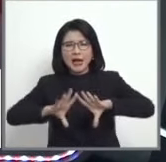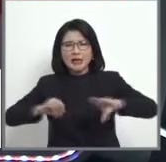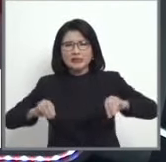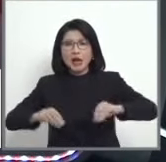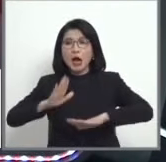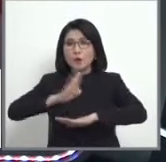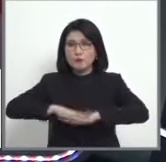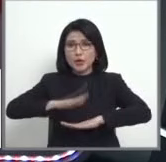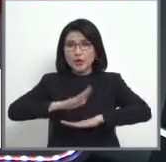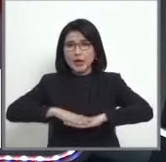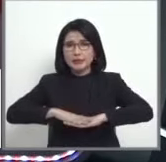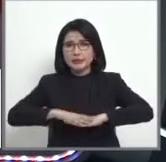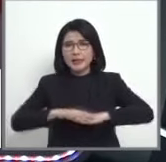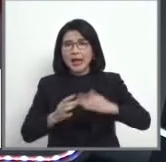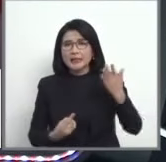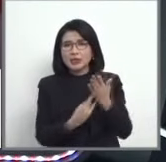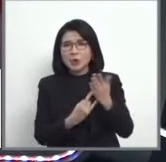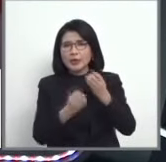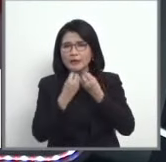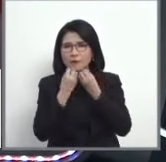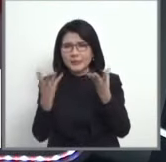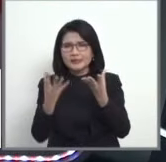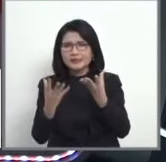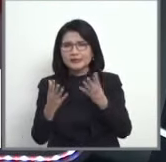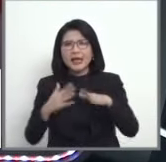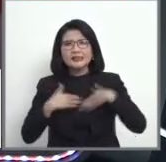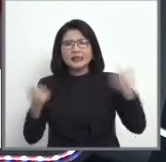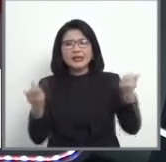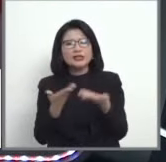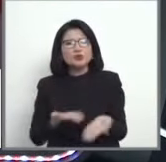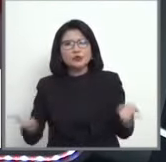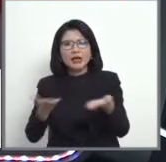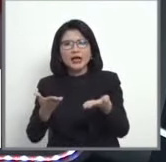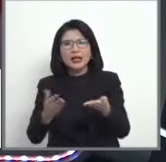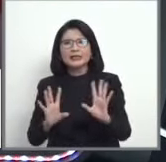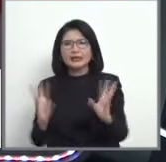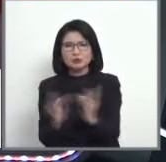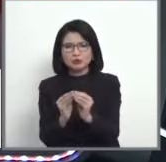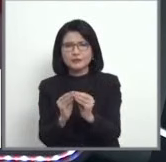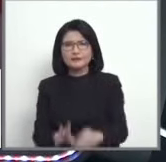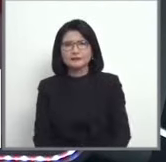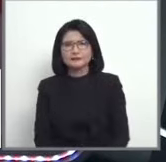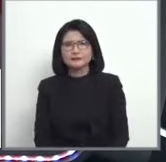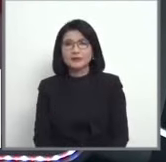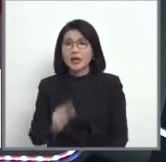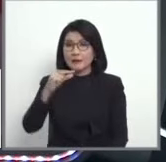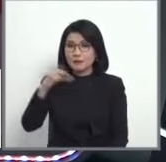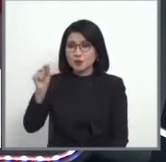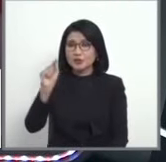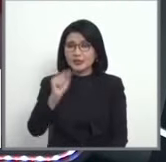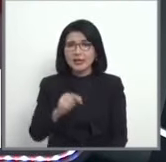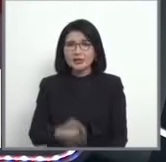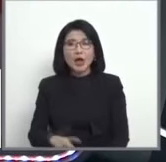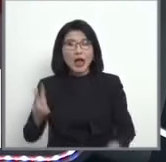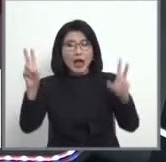kebudayaan teknologi informasi Kesejahteraan Sosial dan inklusi Ang I benar sekali Andro tentunya ini merupakan